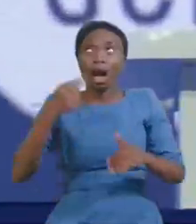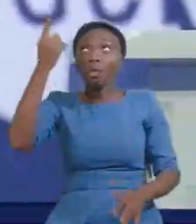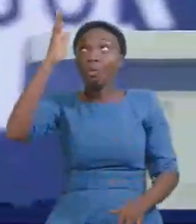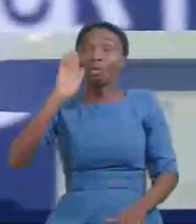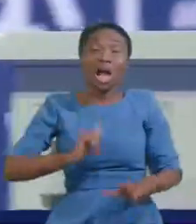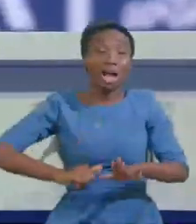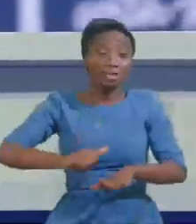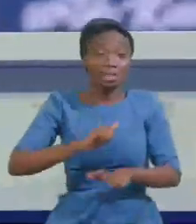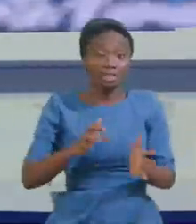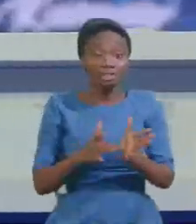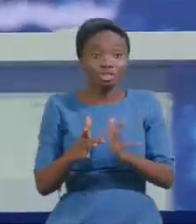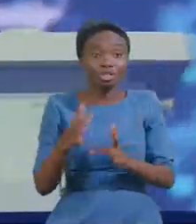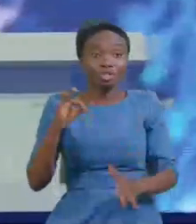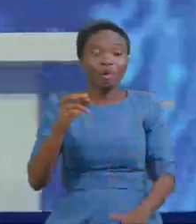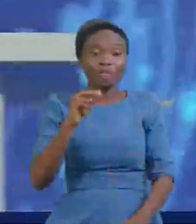Voyez le verset 38.